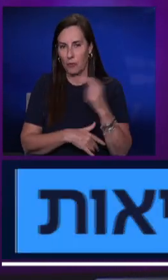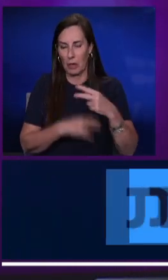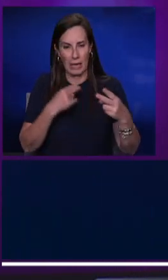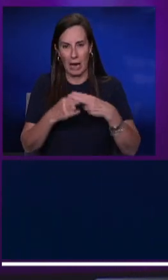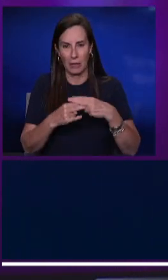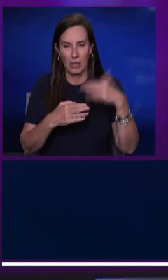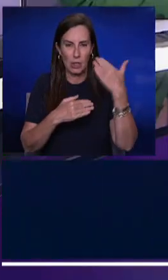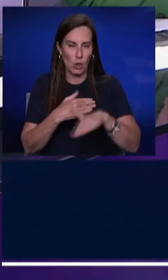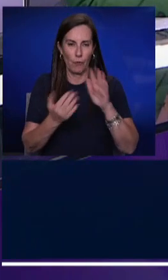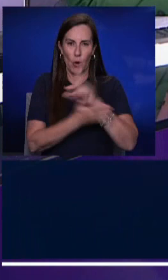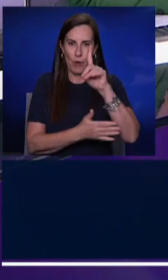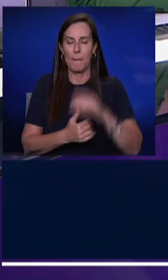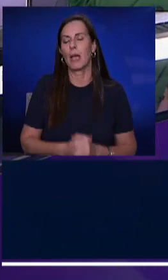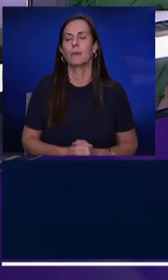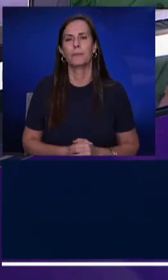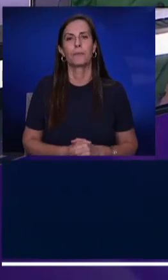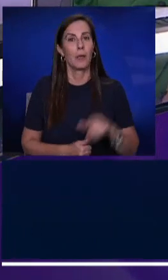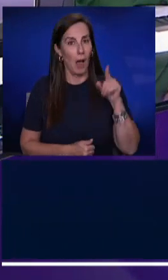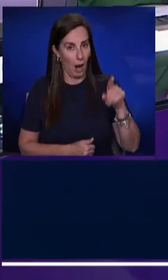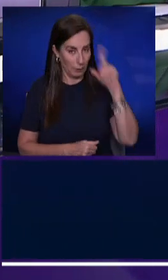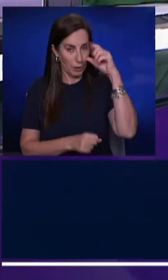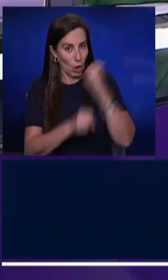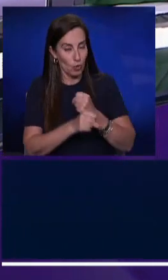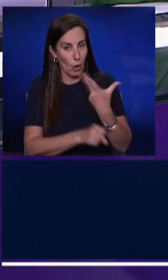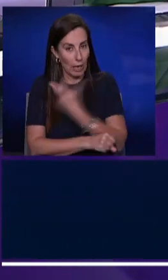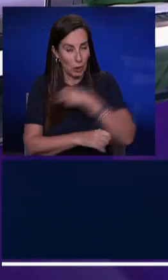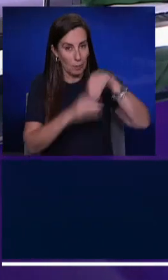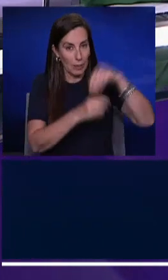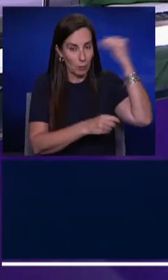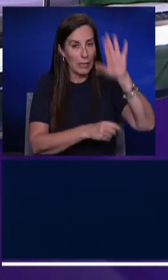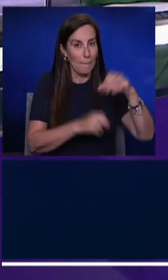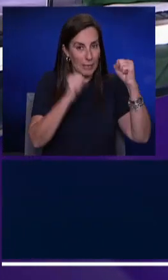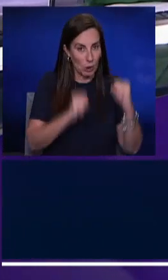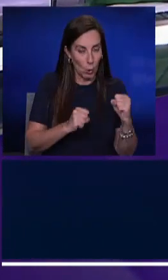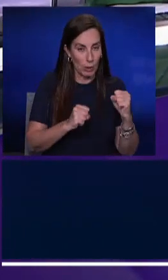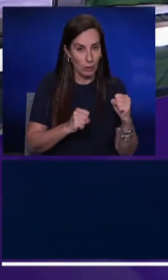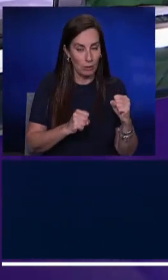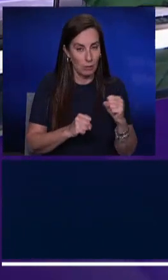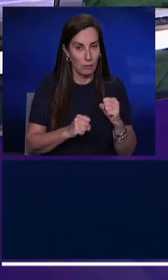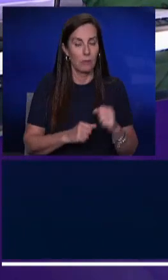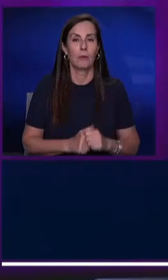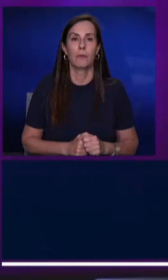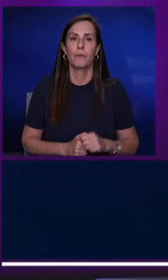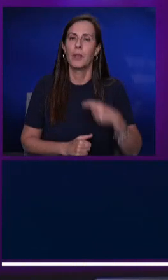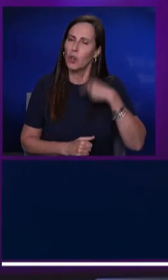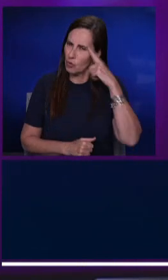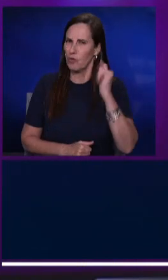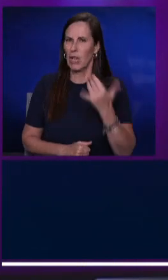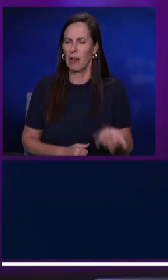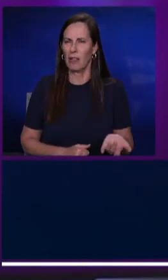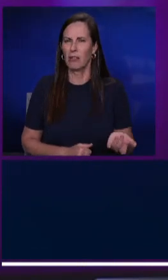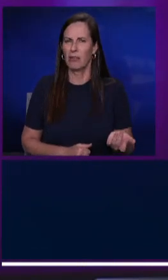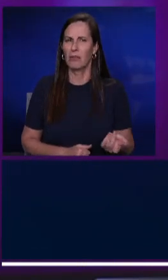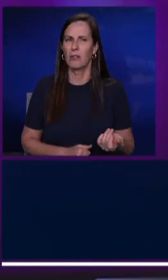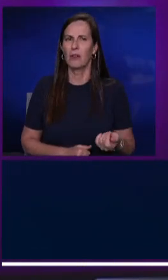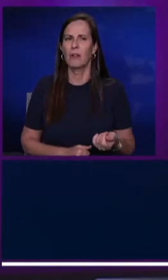נובמבר. אתם תתעקשו לחסן בבתי ספר יסודיים? זה נראה לך עיקרון חשוב? אני חושב שכן. ראשית, עשינו